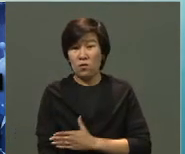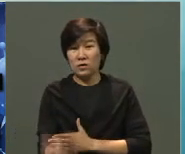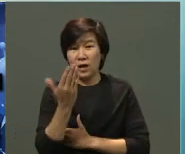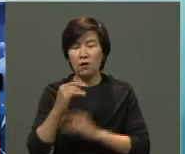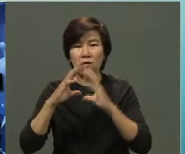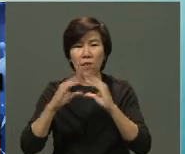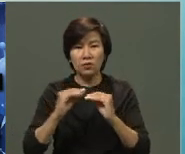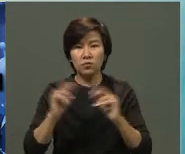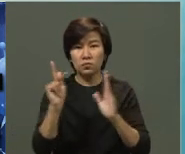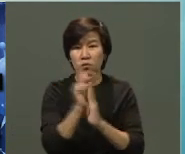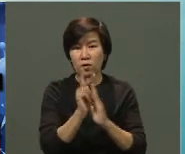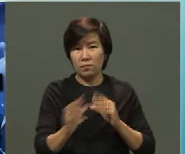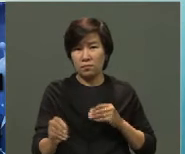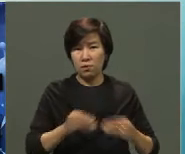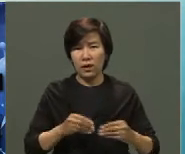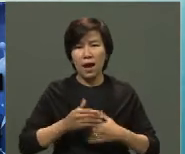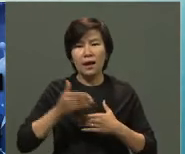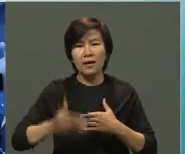จะเอาการประชุมพูดคุยกันว่าความสำคัญของระยะที่5